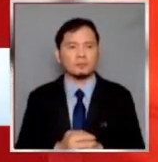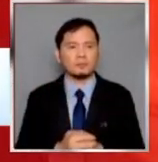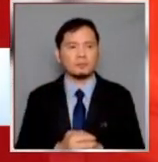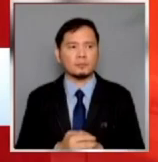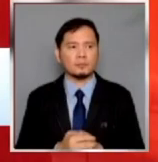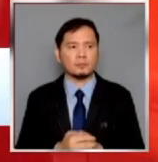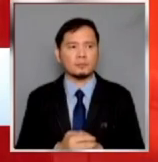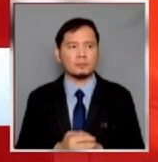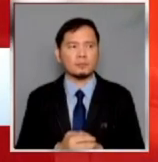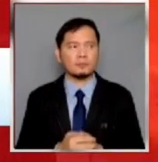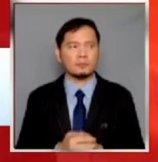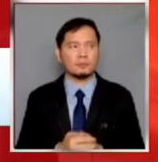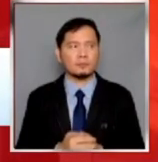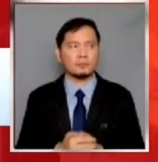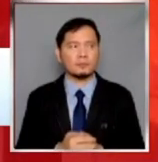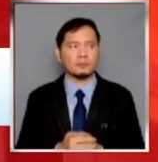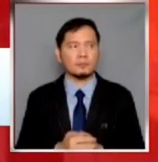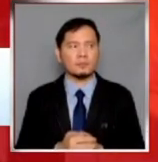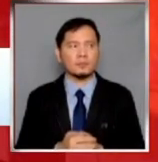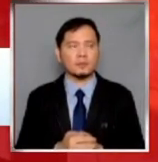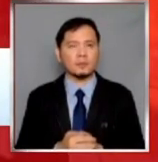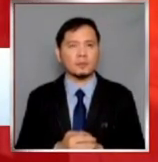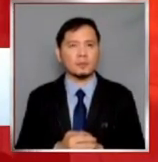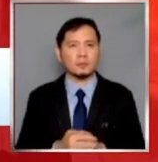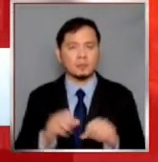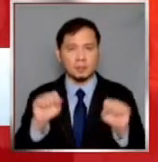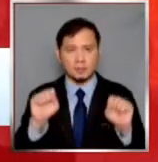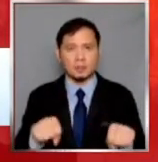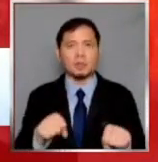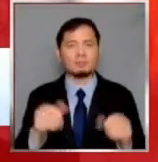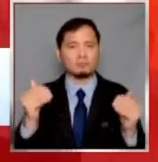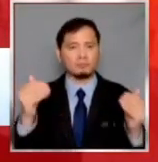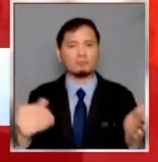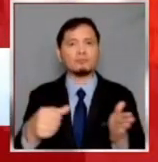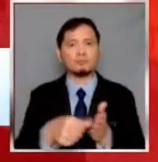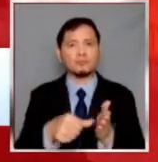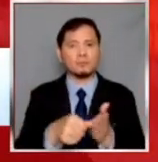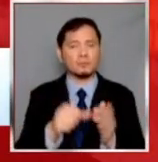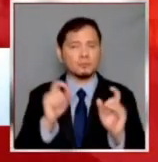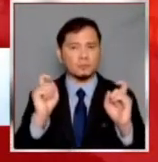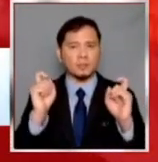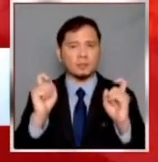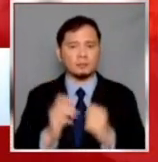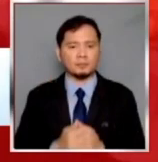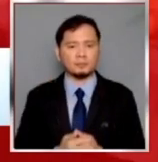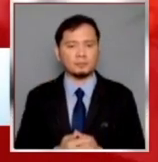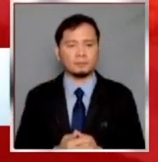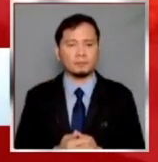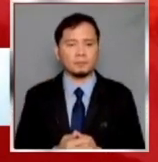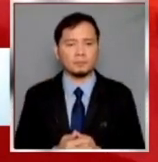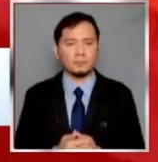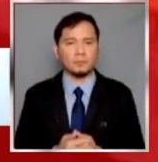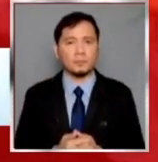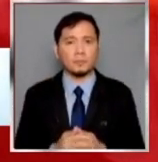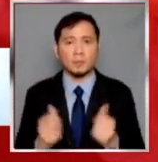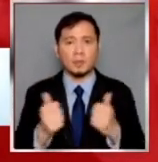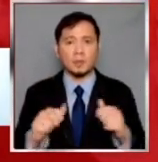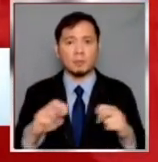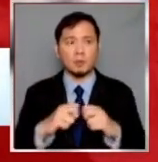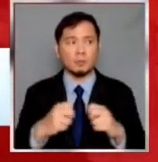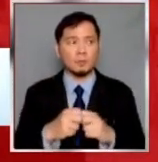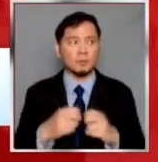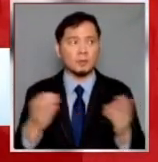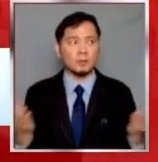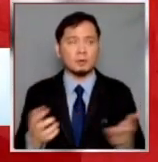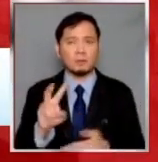Walang naire-report sa atin dito sa Misamis Oriental General Comprehensive High School. Walang problema sa mga VCM. At kanina yung mga